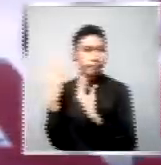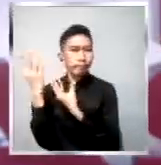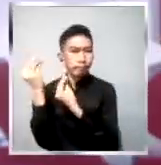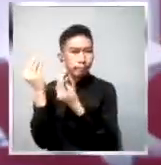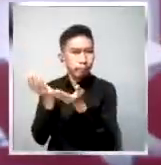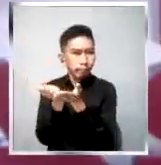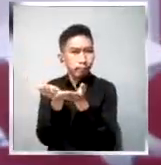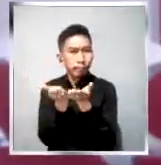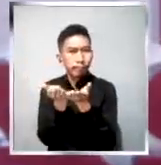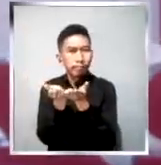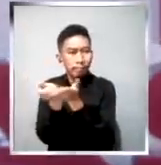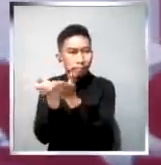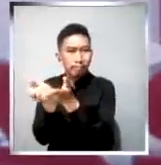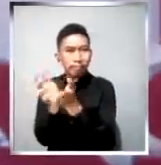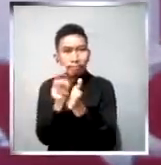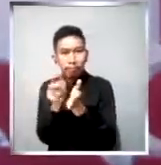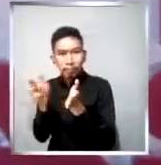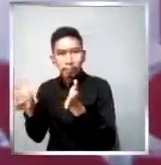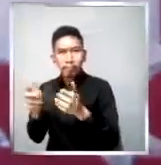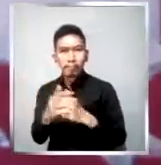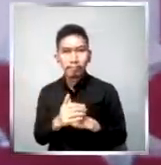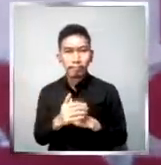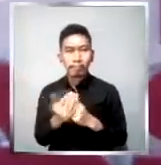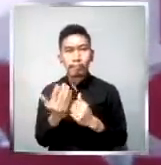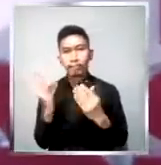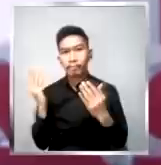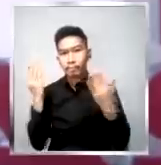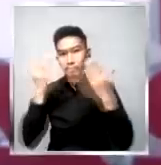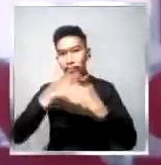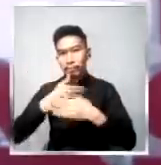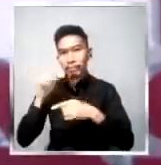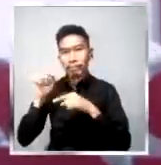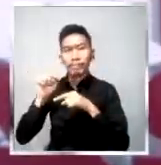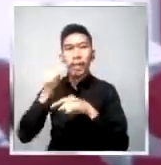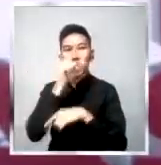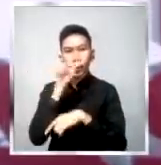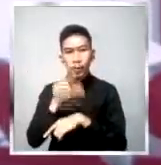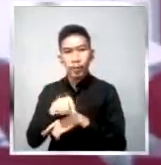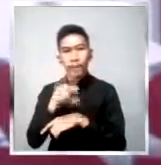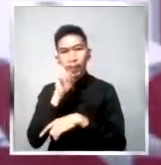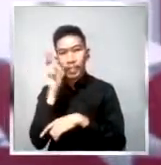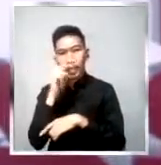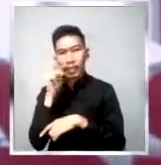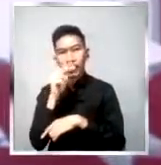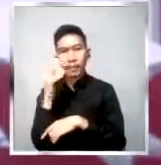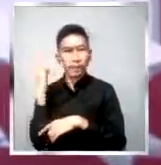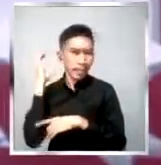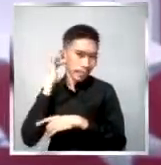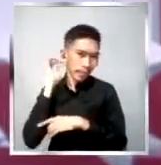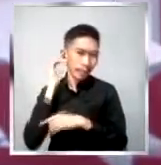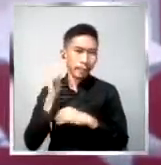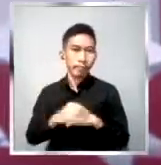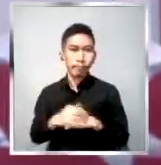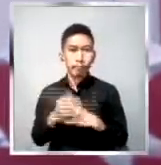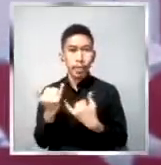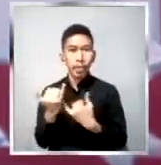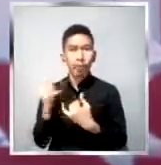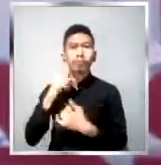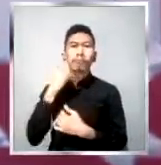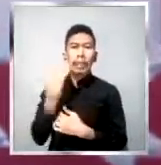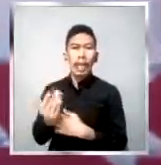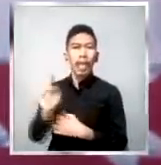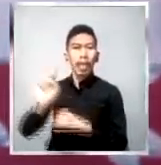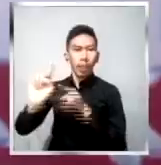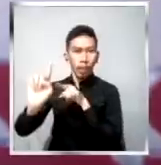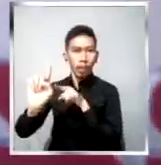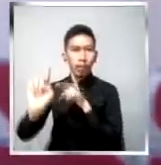Magandang gabi po, Luzon, Visayas at Mindanao. Isa na ang napaulat na namatay at 12 ang nawawala sa gitna